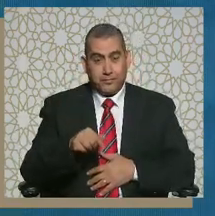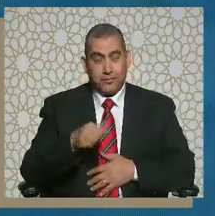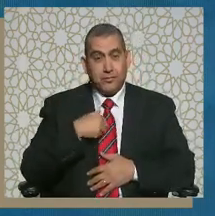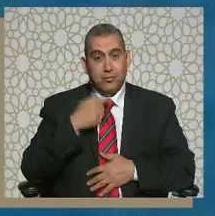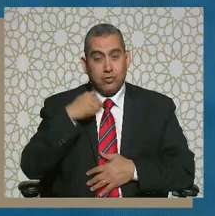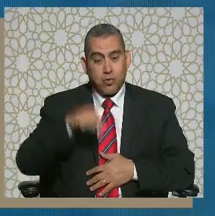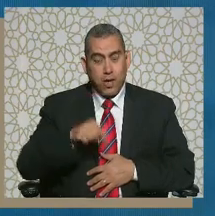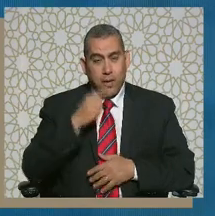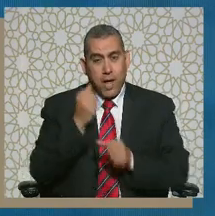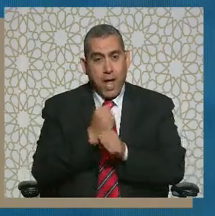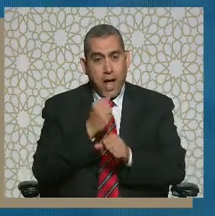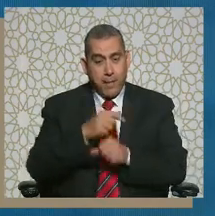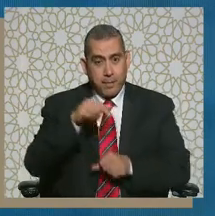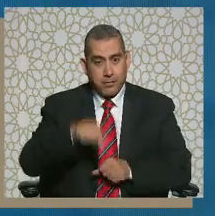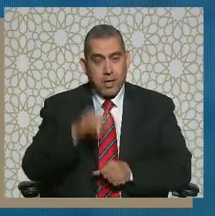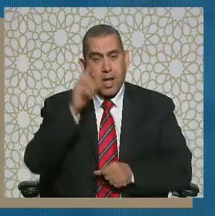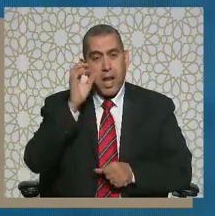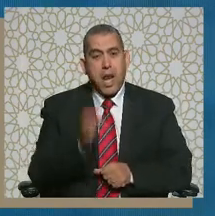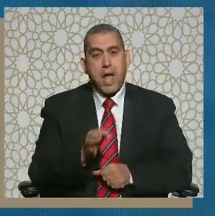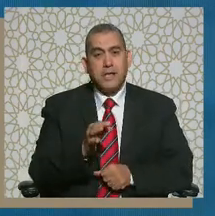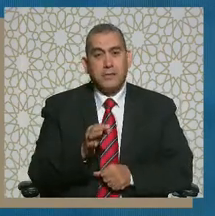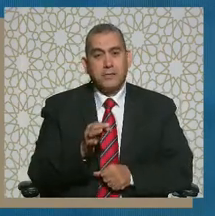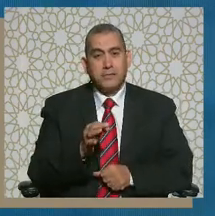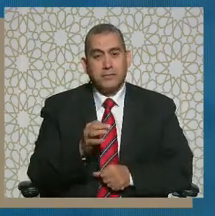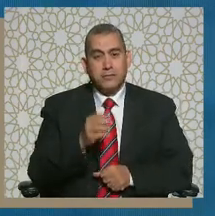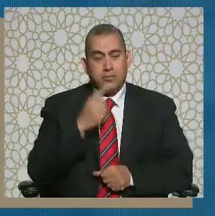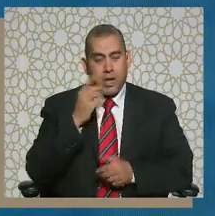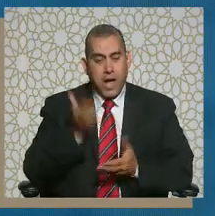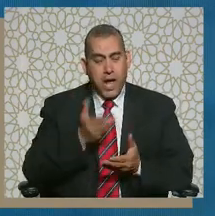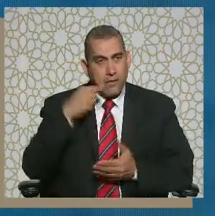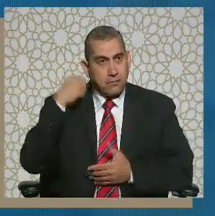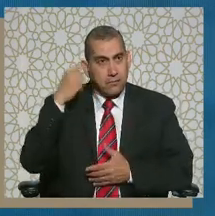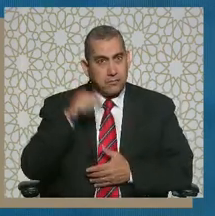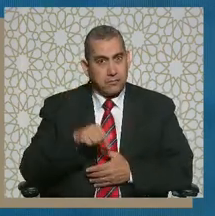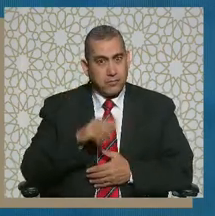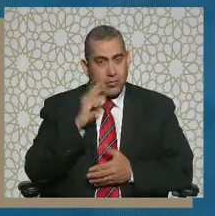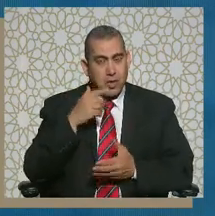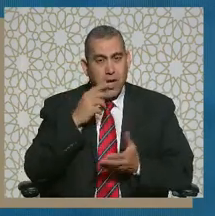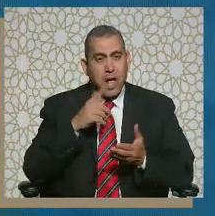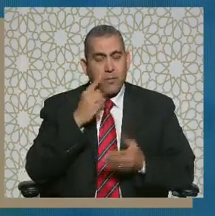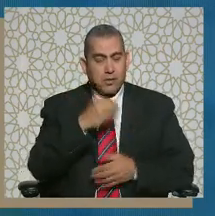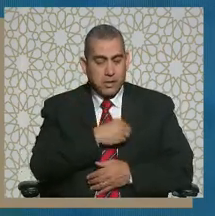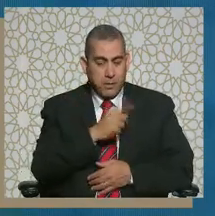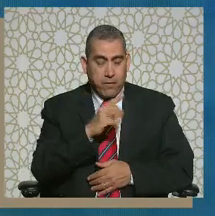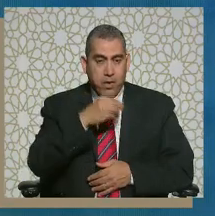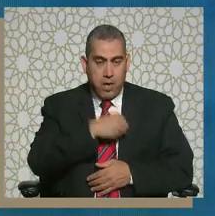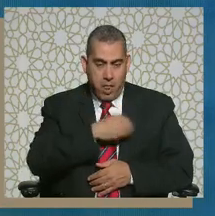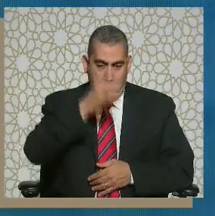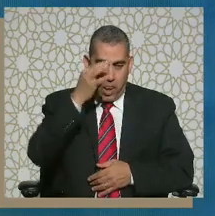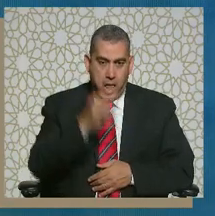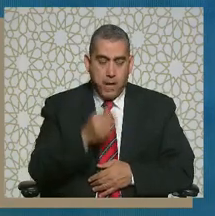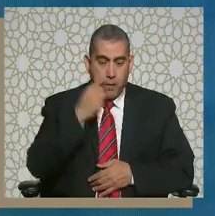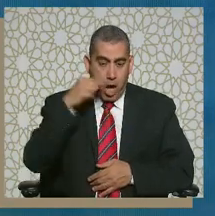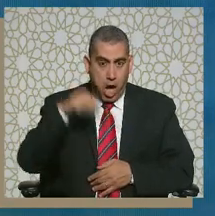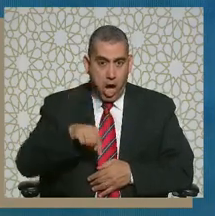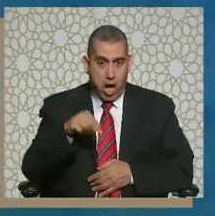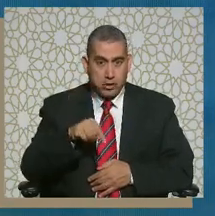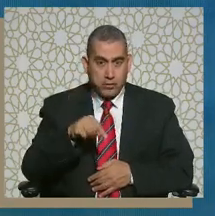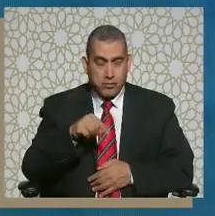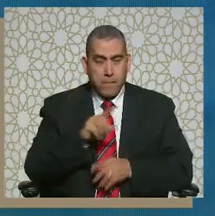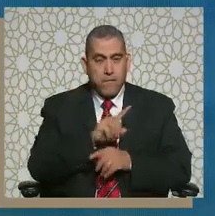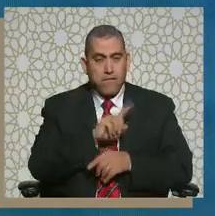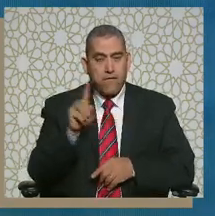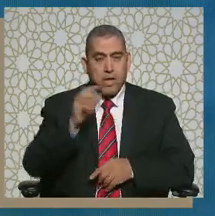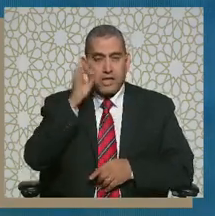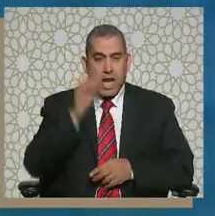بنعمل ده لازم ما يكونش عندنا ادنى شك ان العيشه ما تنفعش